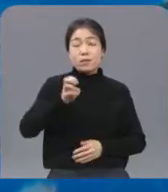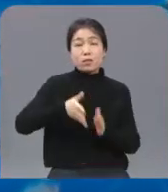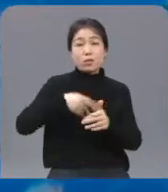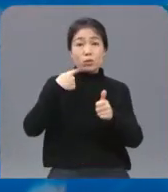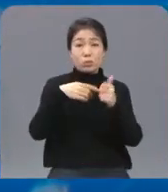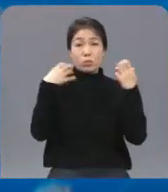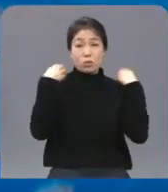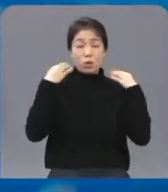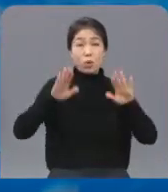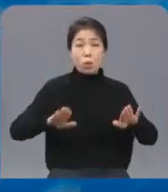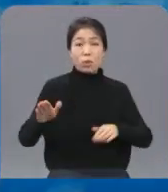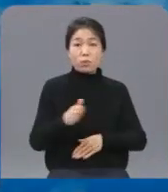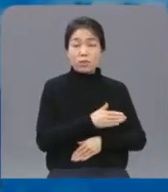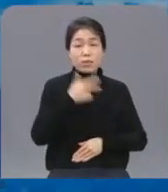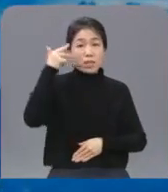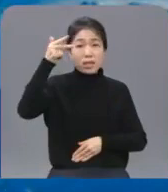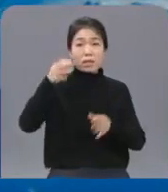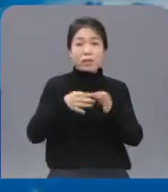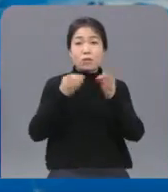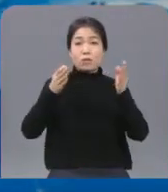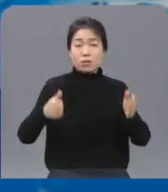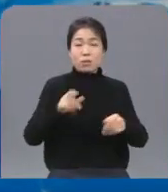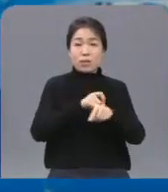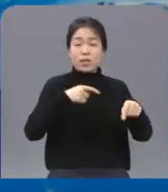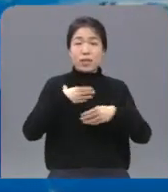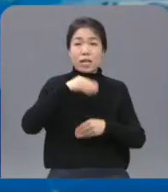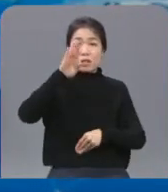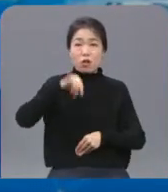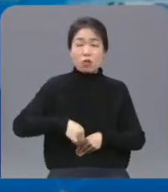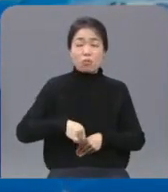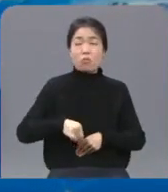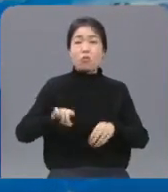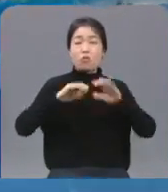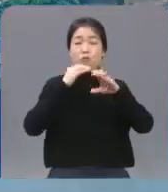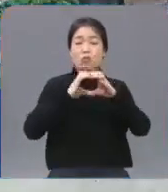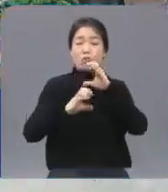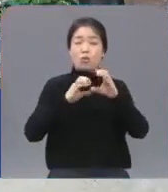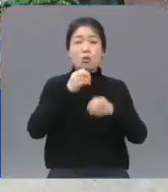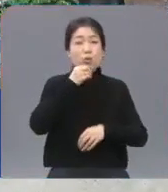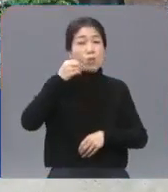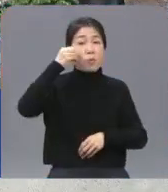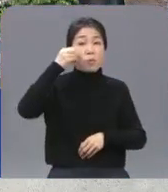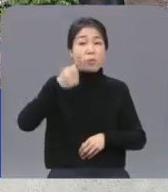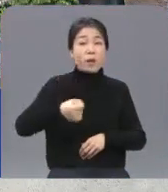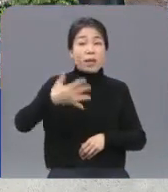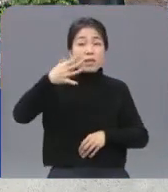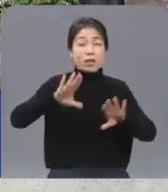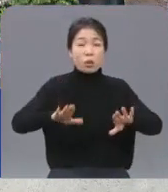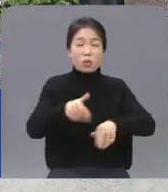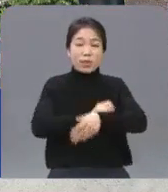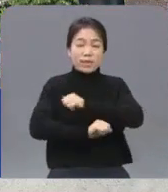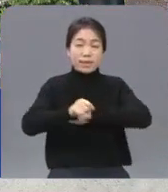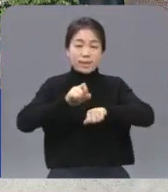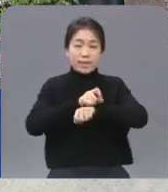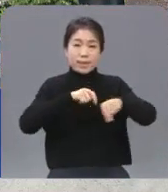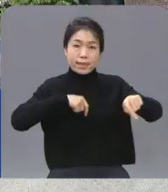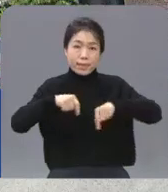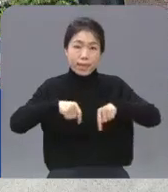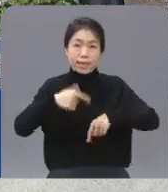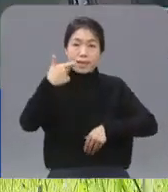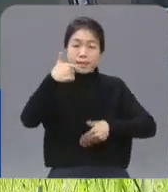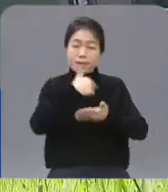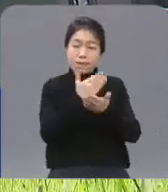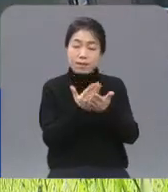광주시 교육청은 오늘부터 일주일 동안 행정안전부 온국민 소통 누리집에서 올해 적극 행정 중점과제